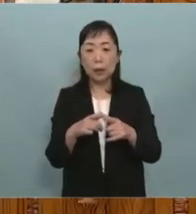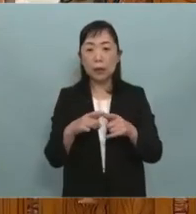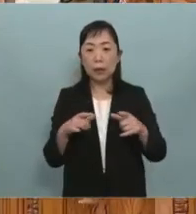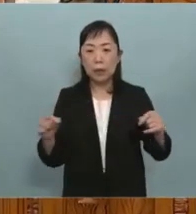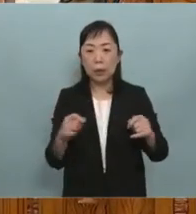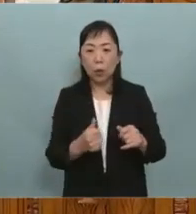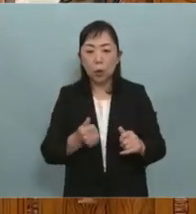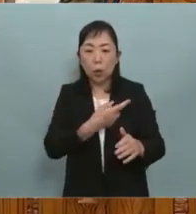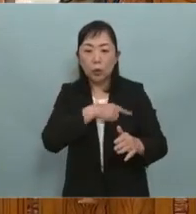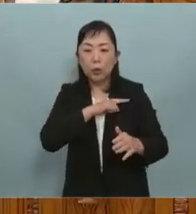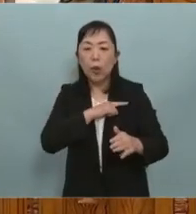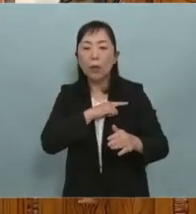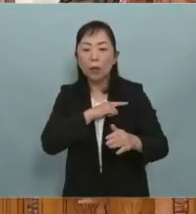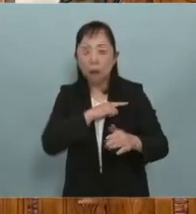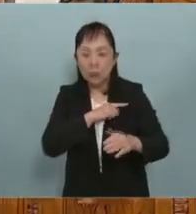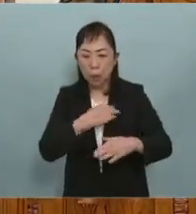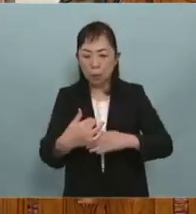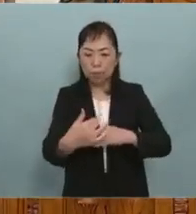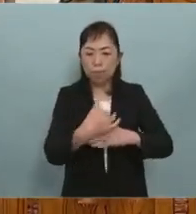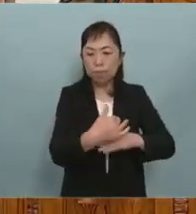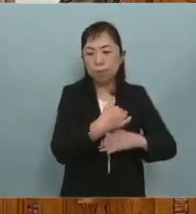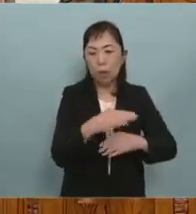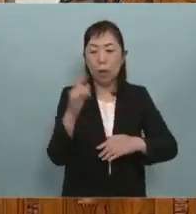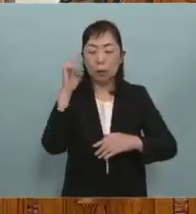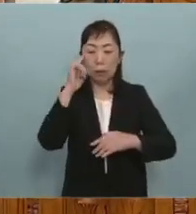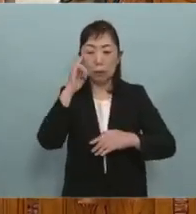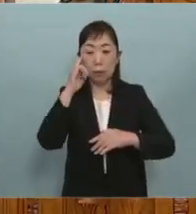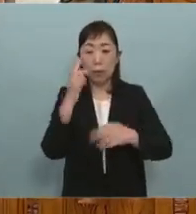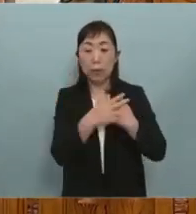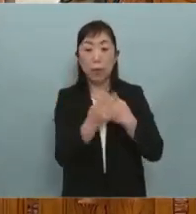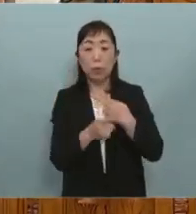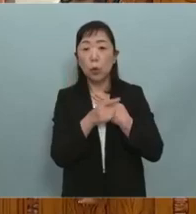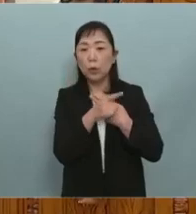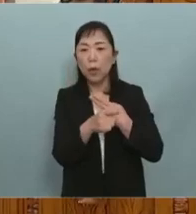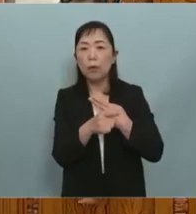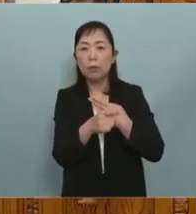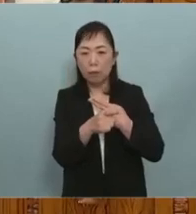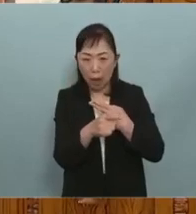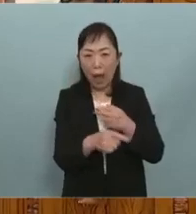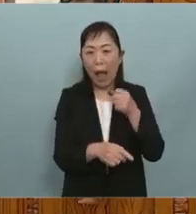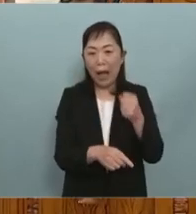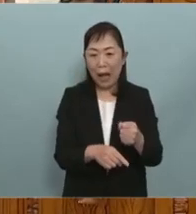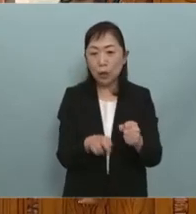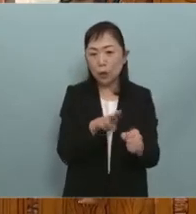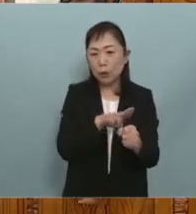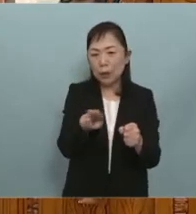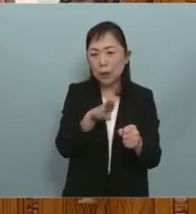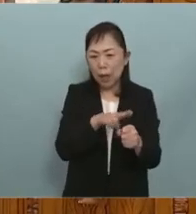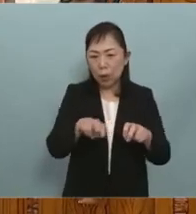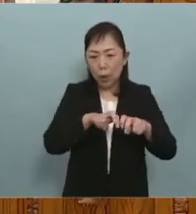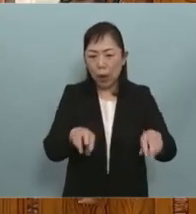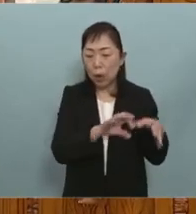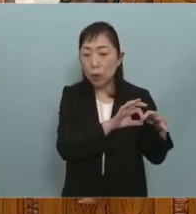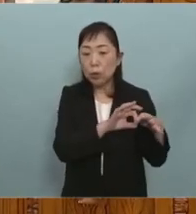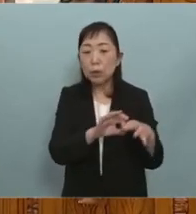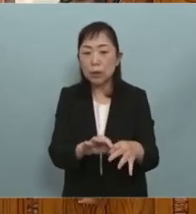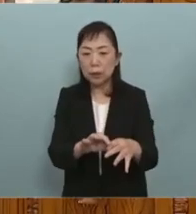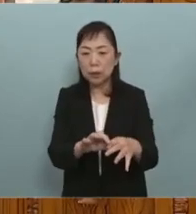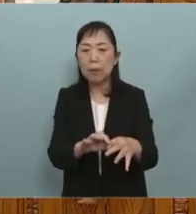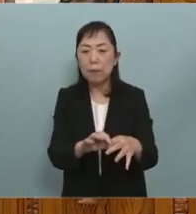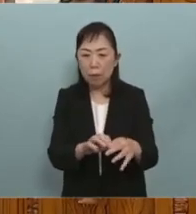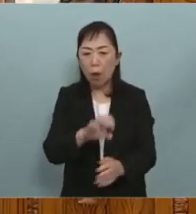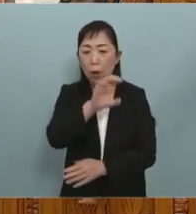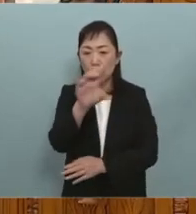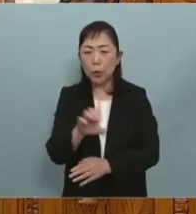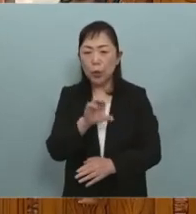主権の重大な侵害であります北朝鮮は各ミサイル開発を継続し近年かつてない頻度